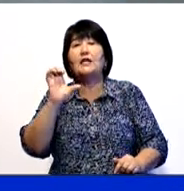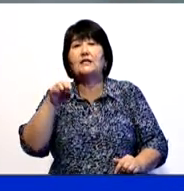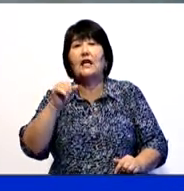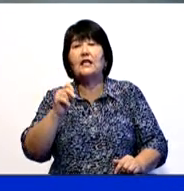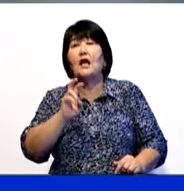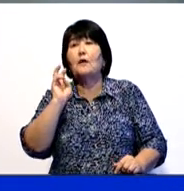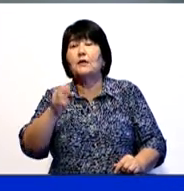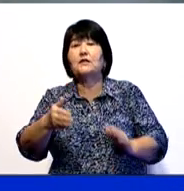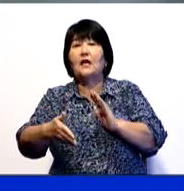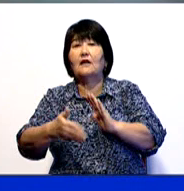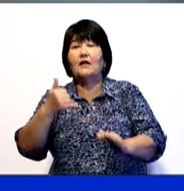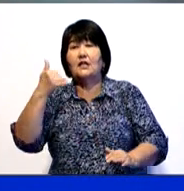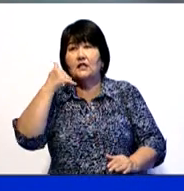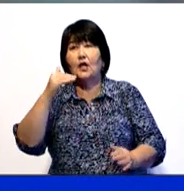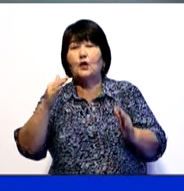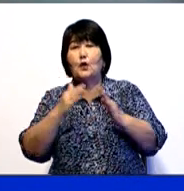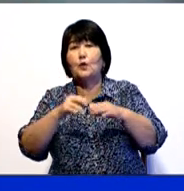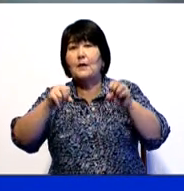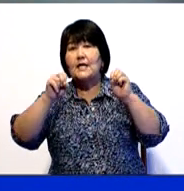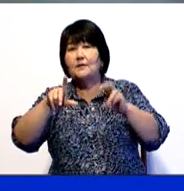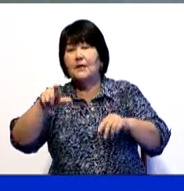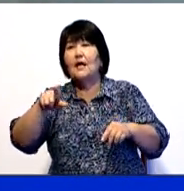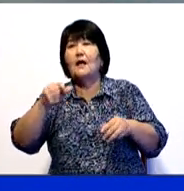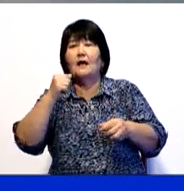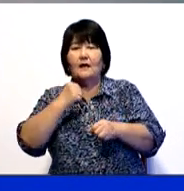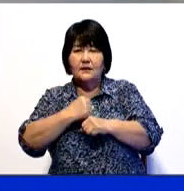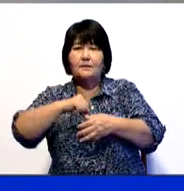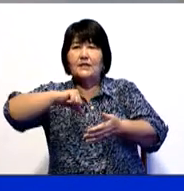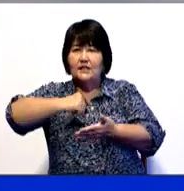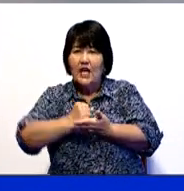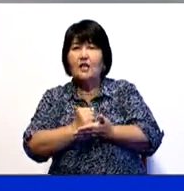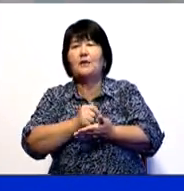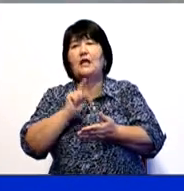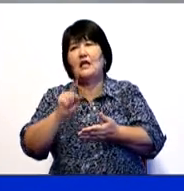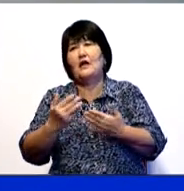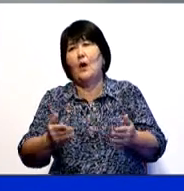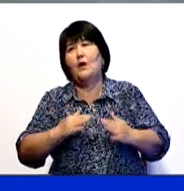Прибывшие по вызову жильцов дома специалисты основательно закрепили ее.